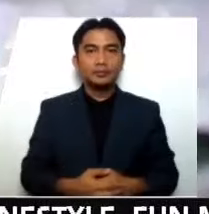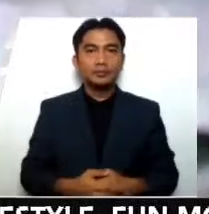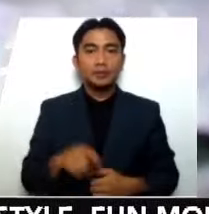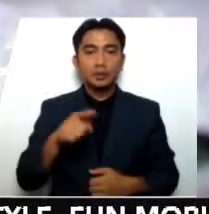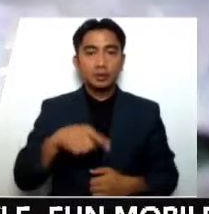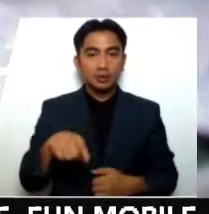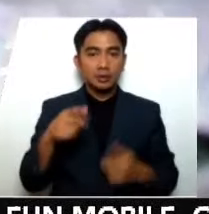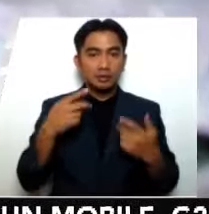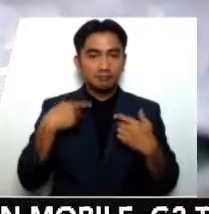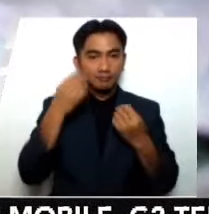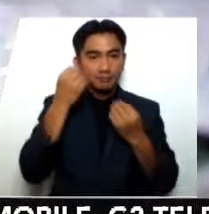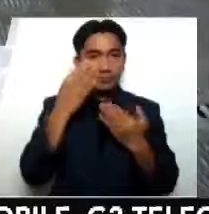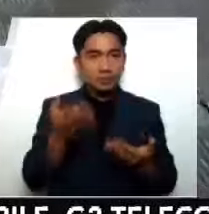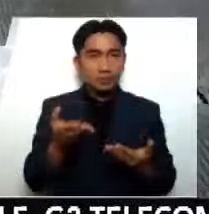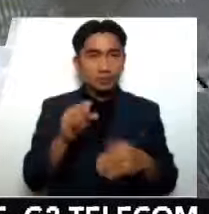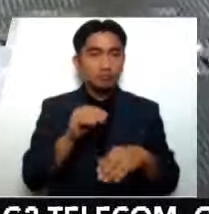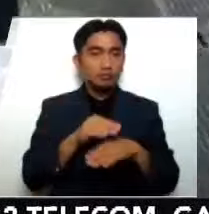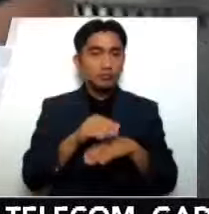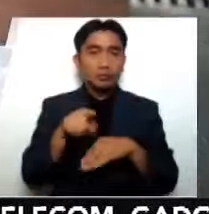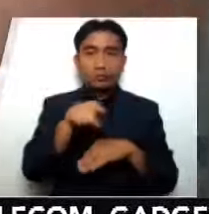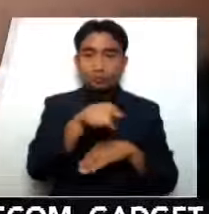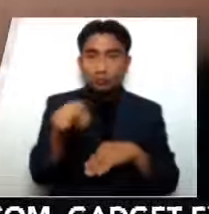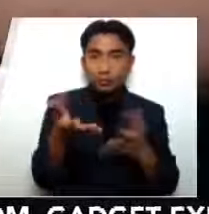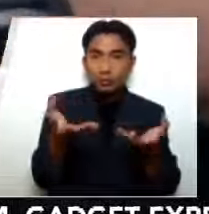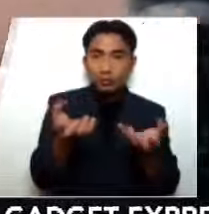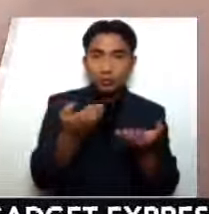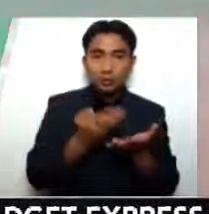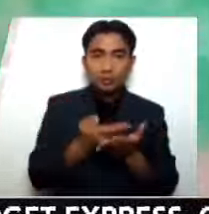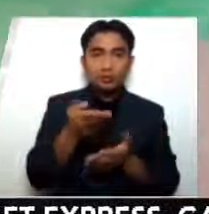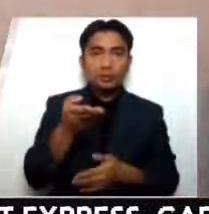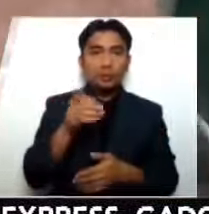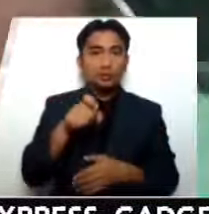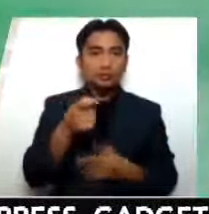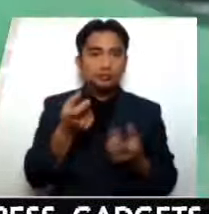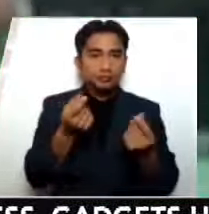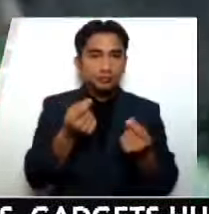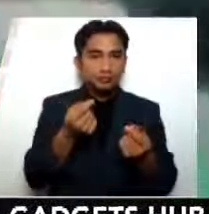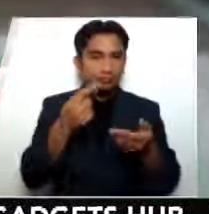Kung gusto nyong bumili ng isda, unang-una, titignan nyo.